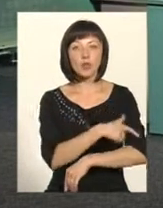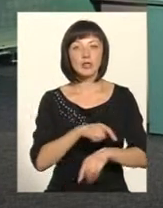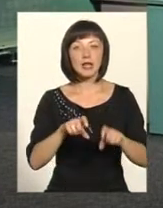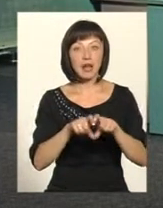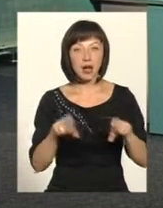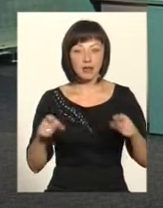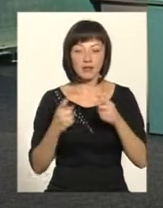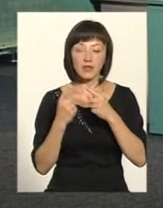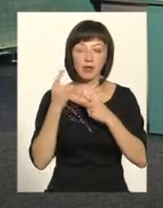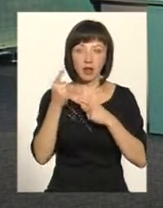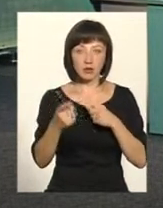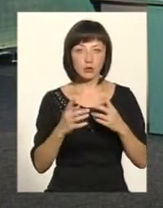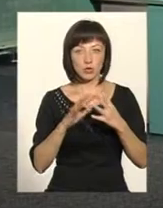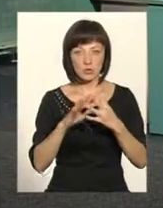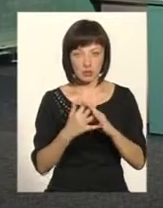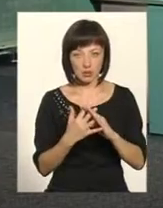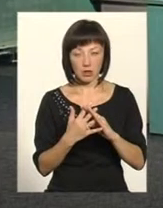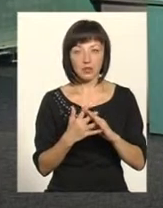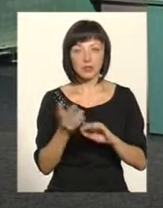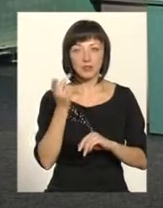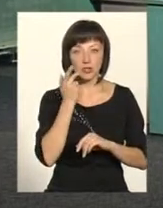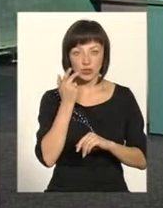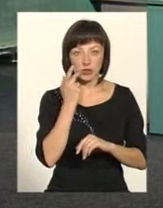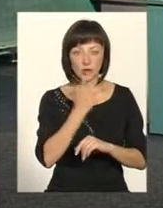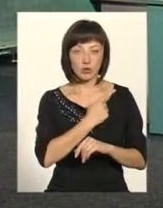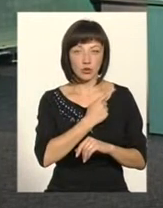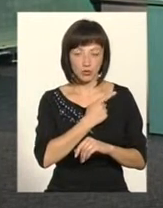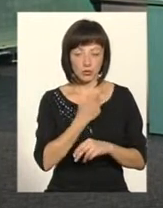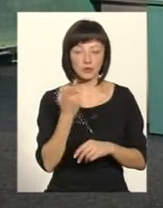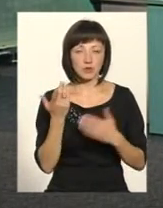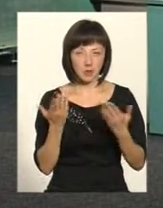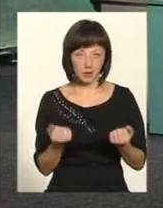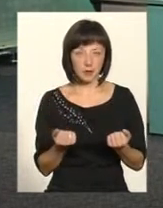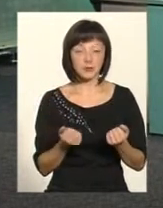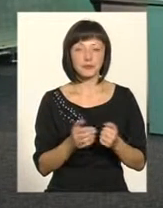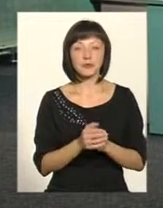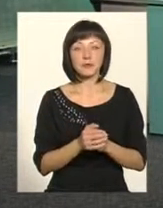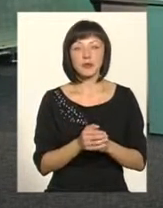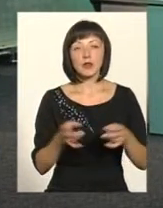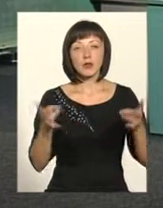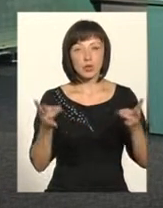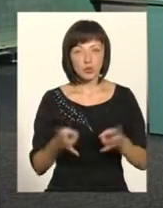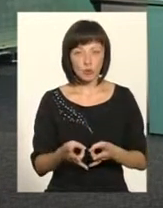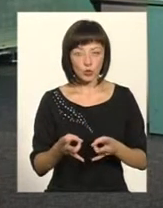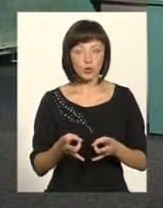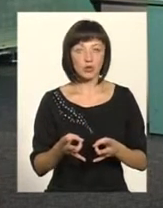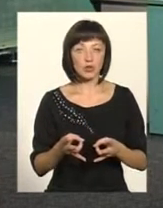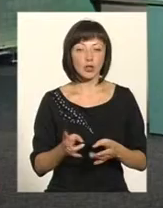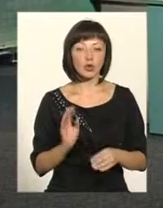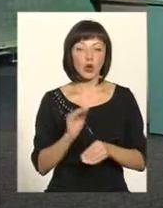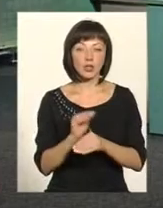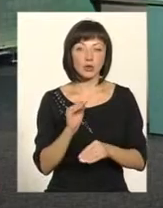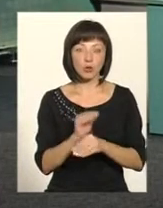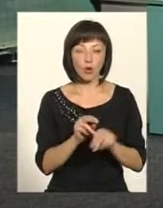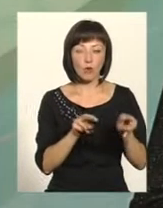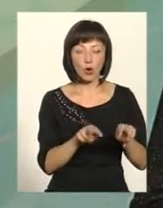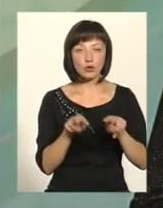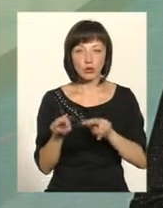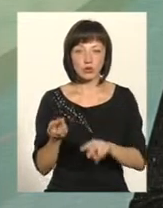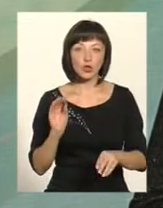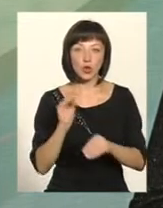з віддаленого села, зазвичай одинокі. Зазвичай одинокі, і вони потребують, повірте мені, додаткового догляду